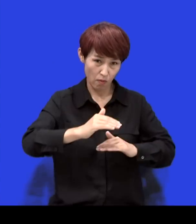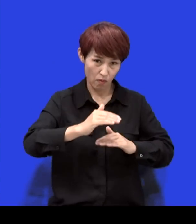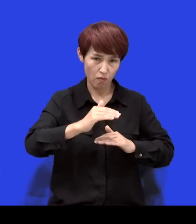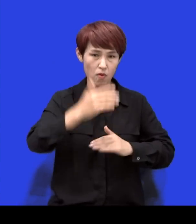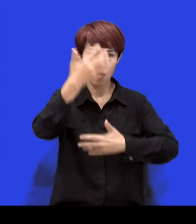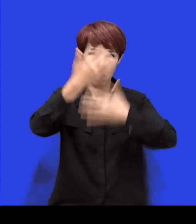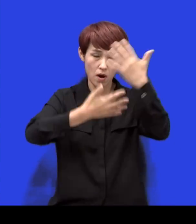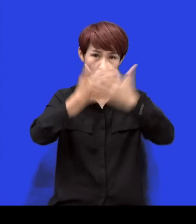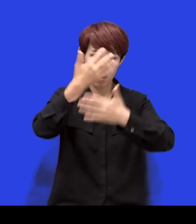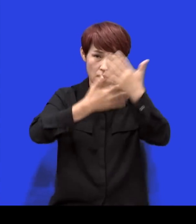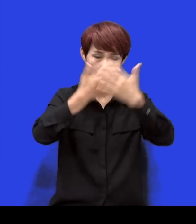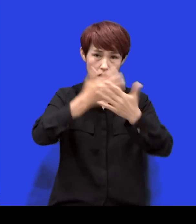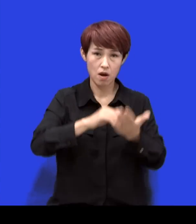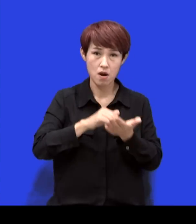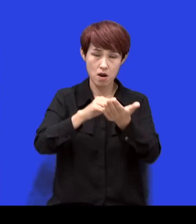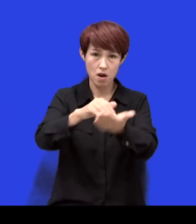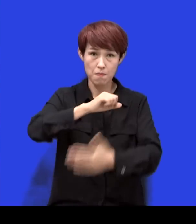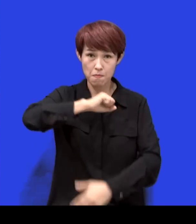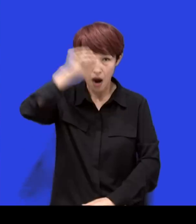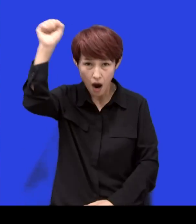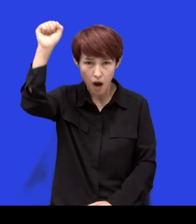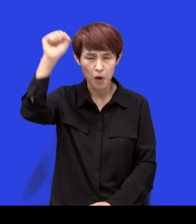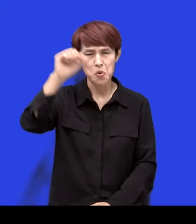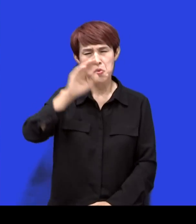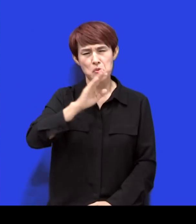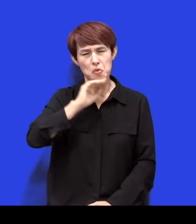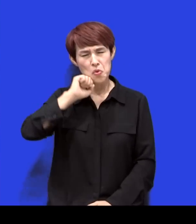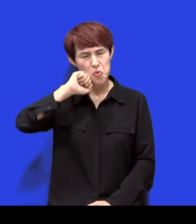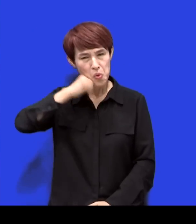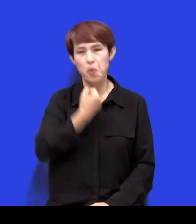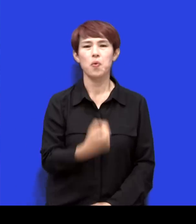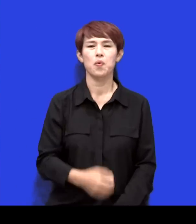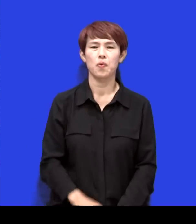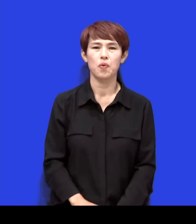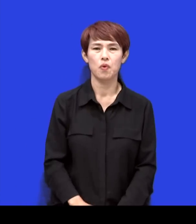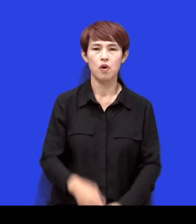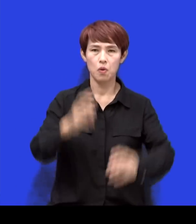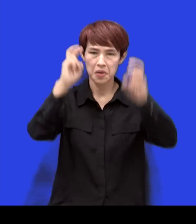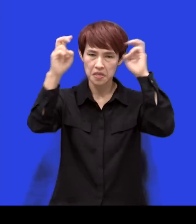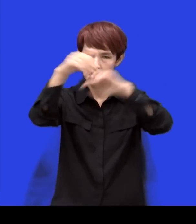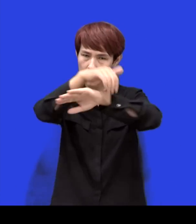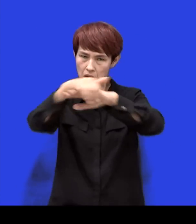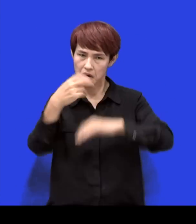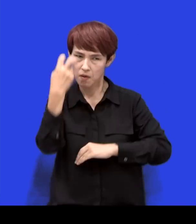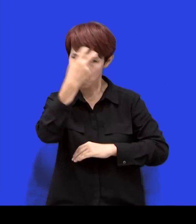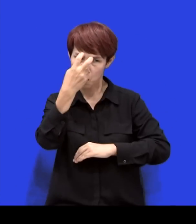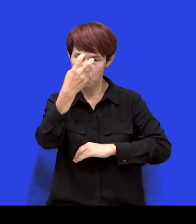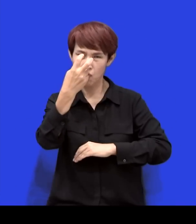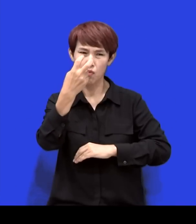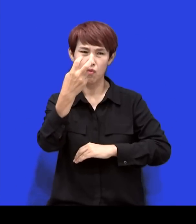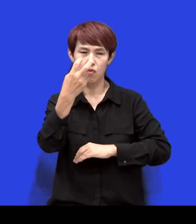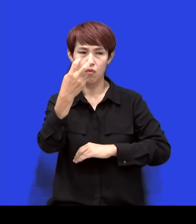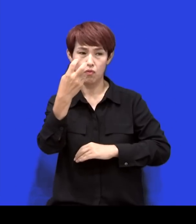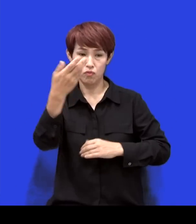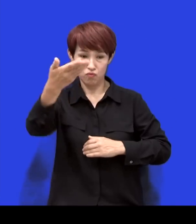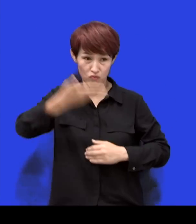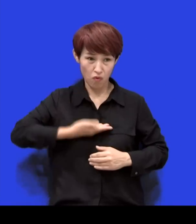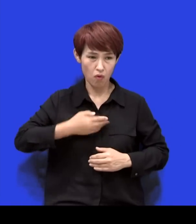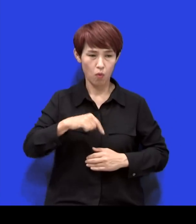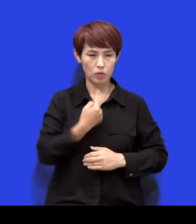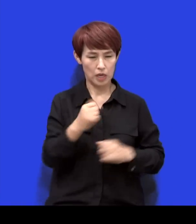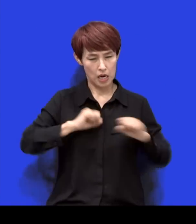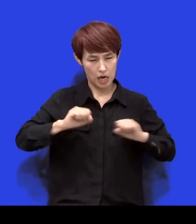게 사법고시 합격 확률보다 더 낮아요. 예, 다 되게 회사에서 기획하거나 감독이 주죠. 작가 혼자 해서 되는